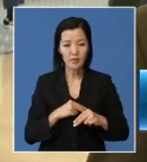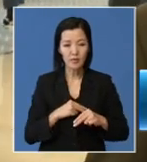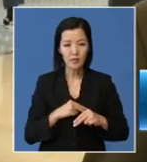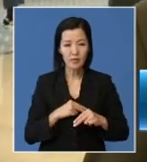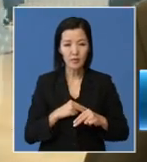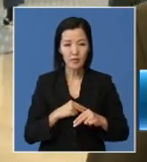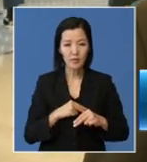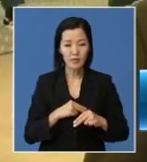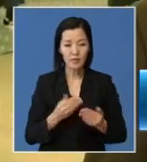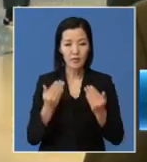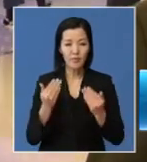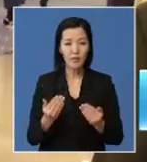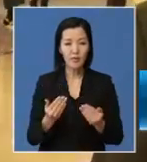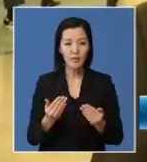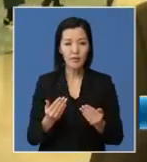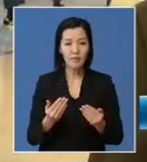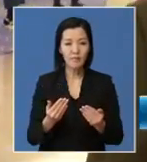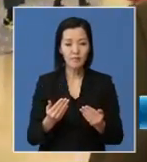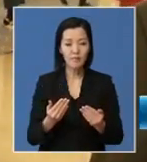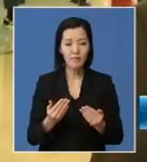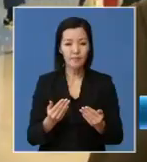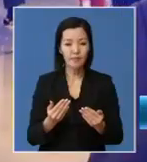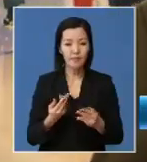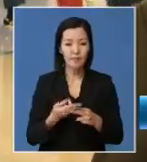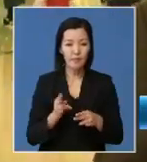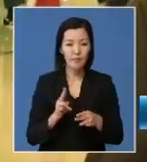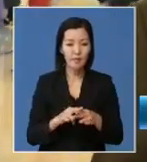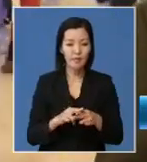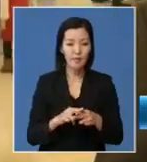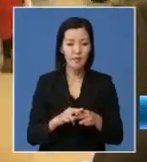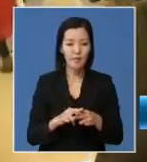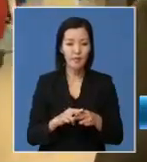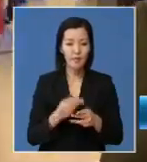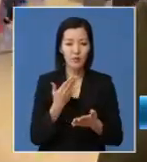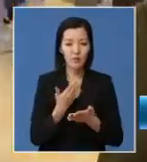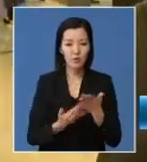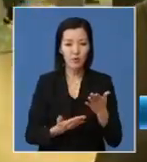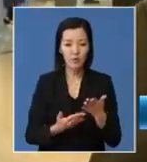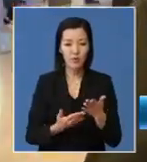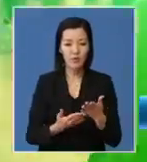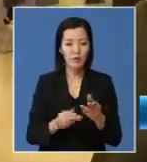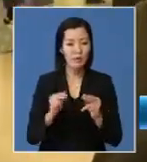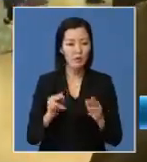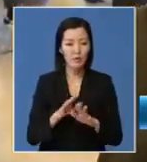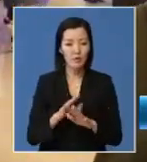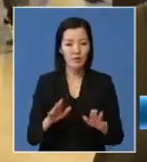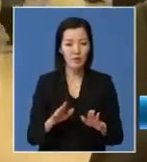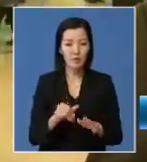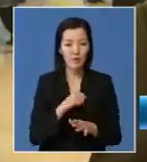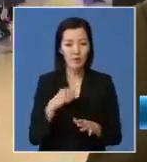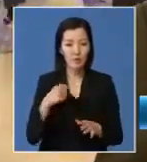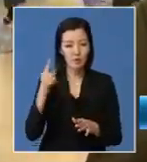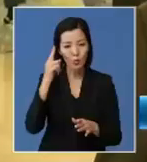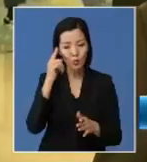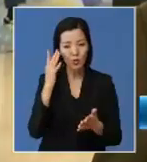болатын. Биыл ондайға қарамады. Яғни мамандан пікір ала салу ол әдетсіз деу, кішкене өзіндік ойы бар,